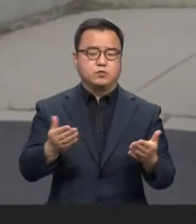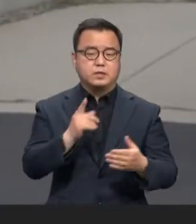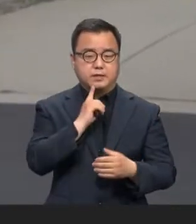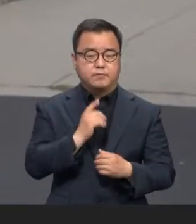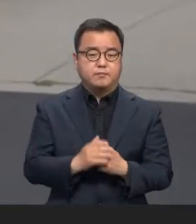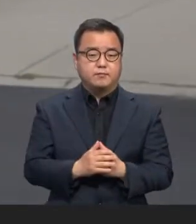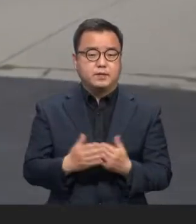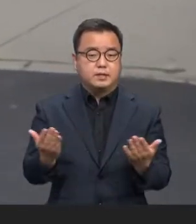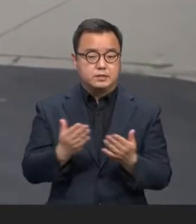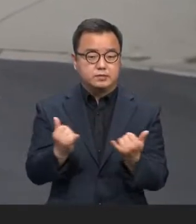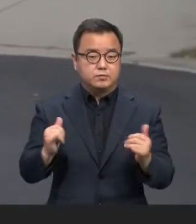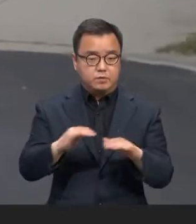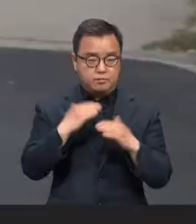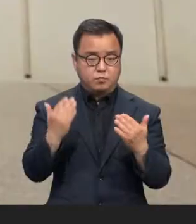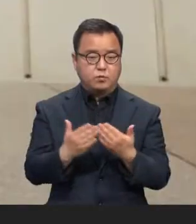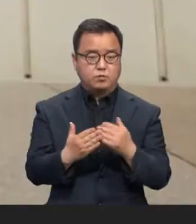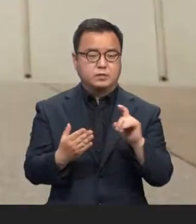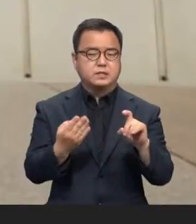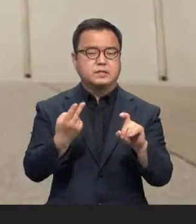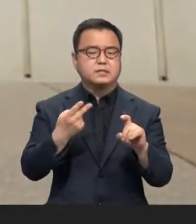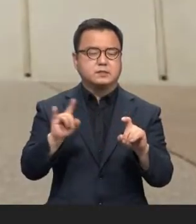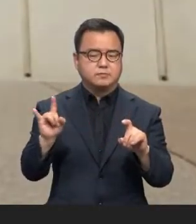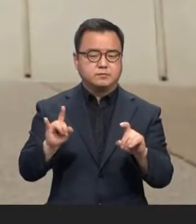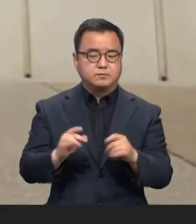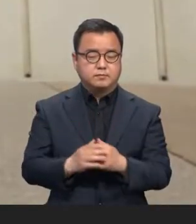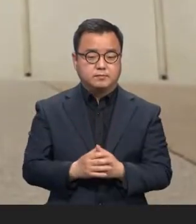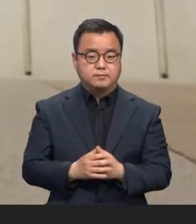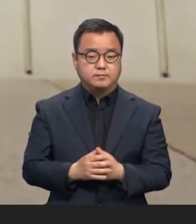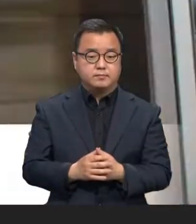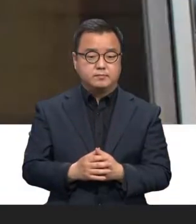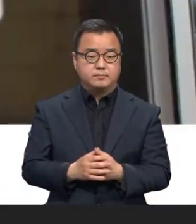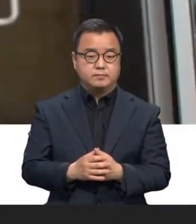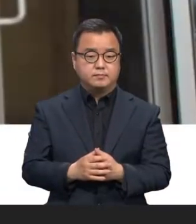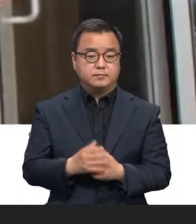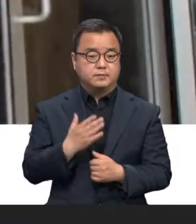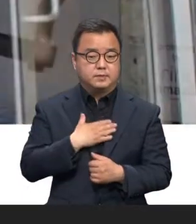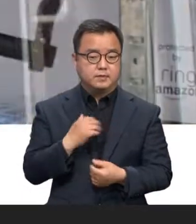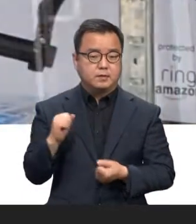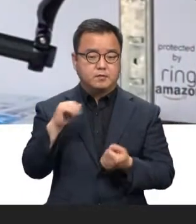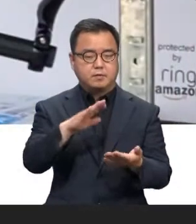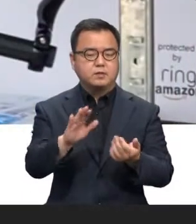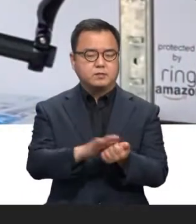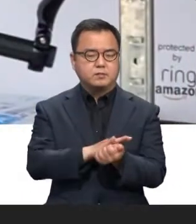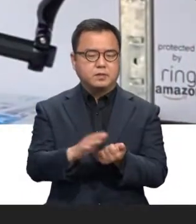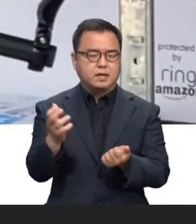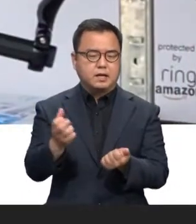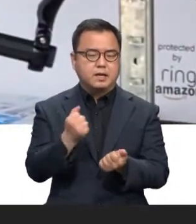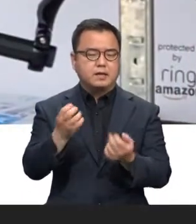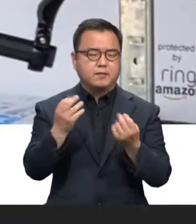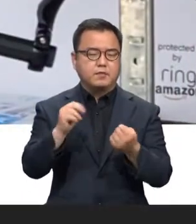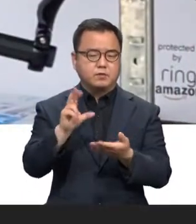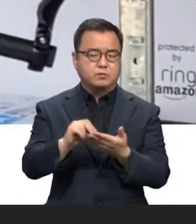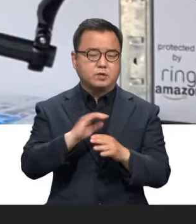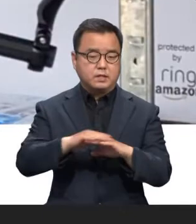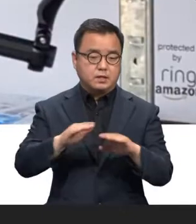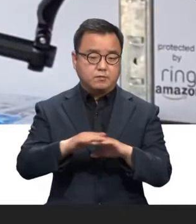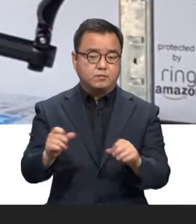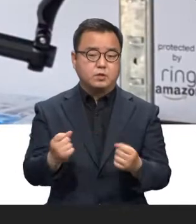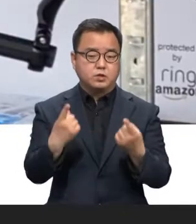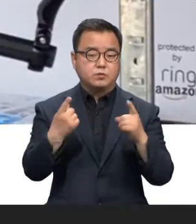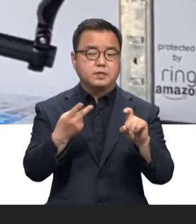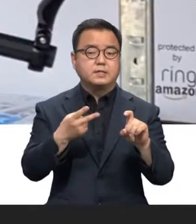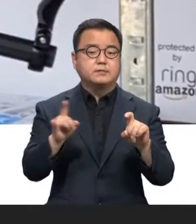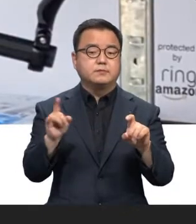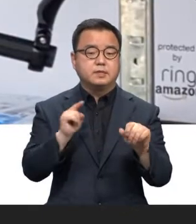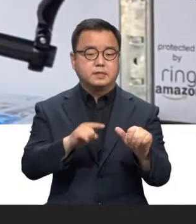티너슬의 직원은 모두 10대 청소년들입니다. I created Teen Hustle to solve many of the problems with today's delivery services and to provide